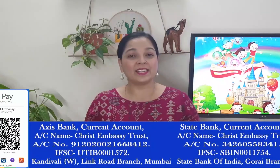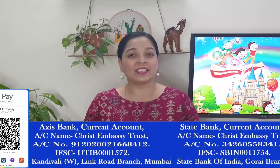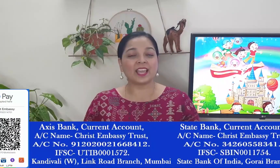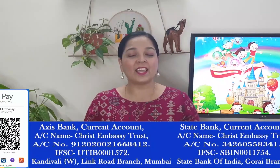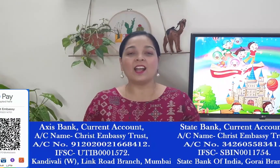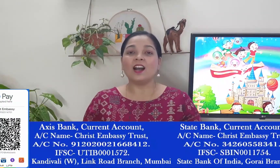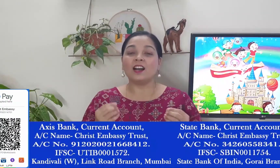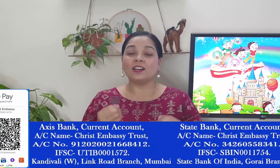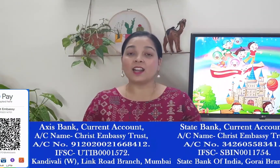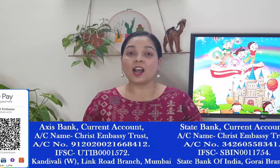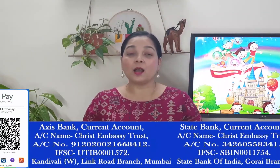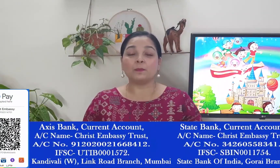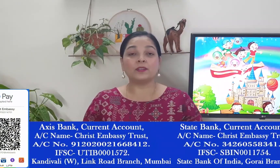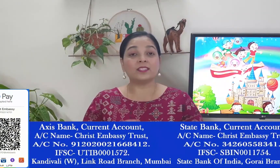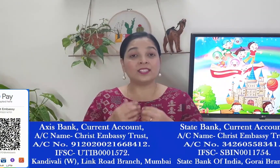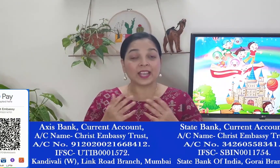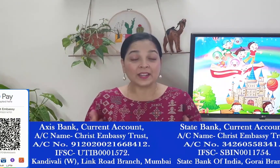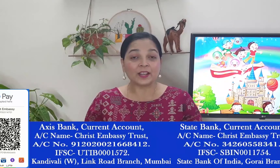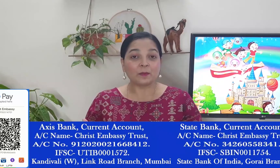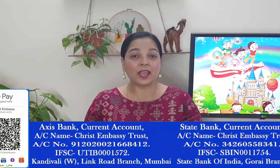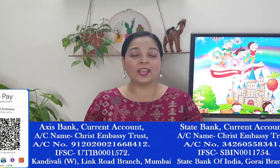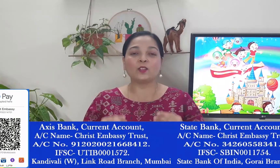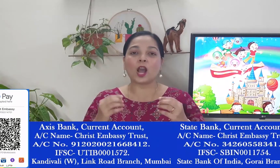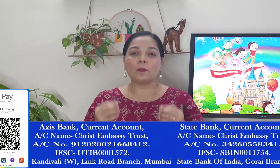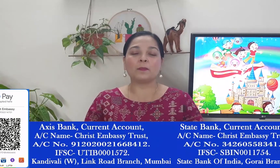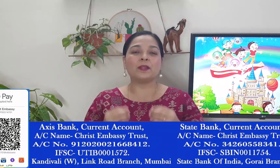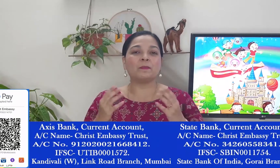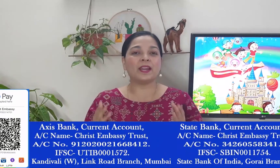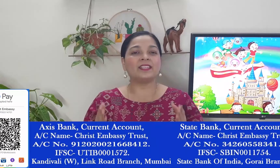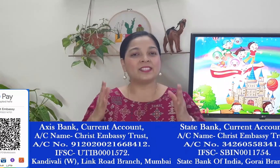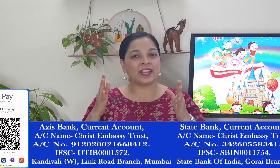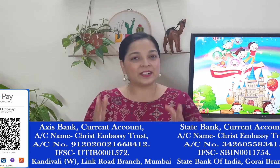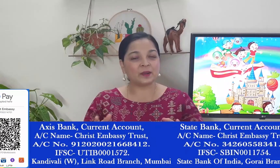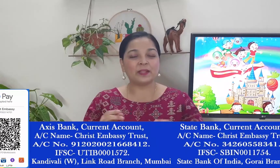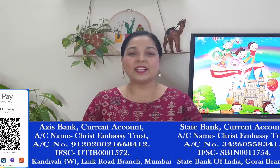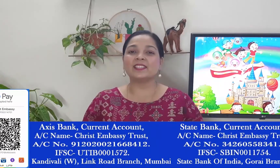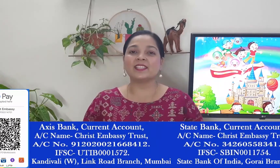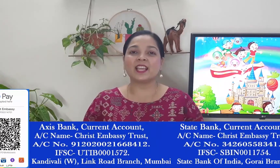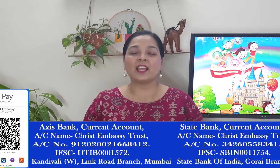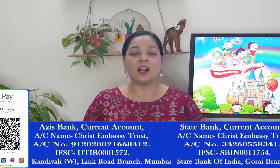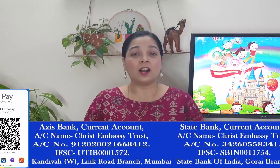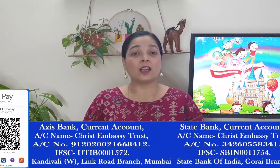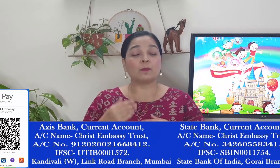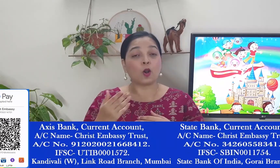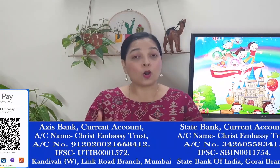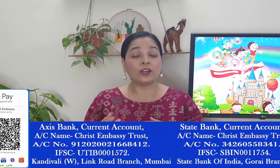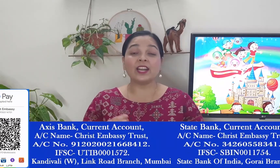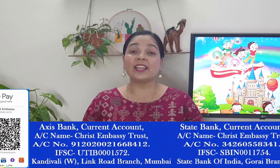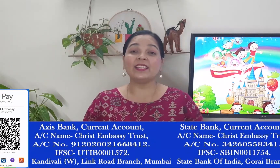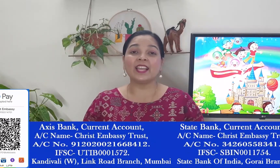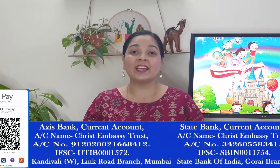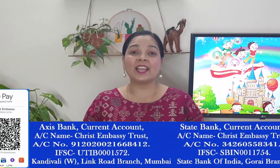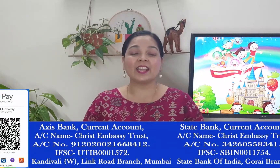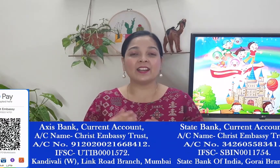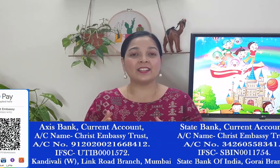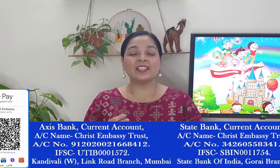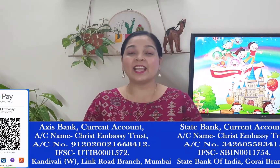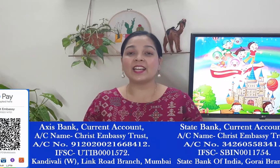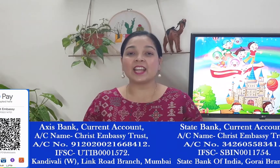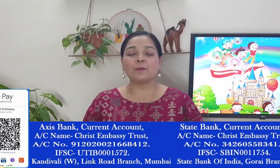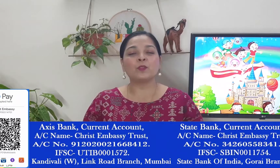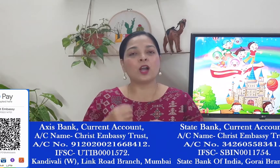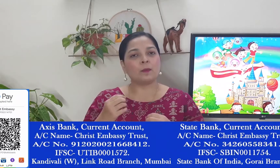आपण आपली भेट देऊ शकता. जर तुम्ही सेंटरमध्ये देऊ शकता आणि जर तुम्ही ऑनलाईन बघत असाल, तर घरातून पाहत असाल, तर तुम्ही